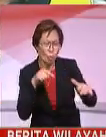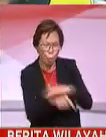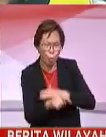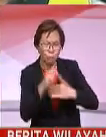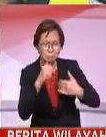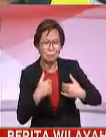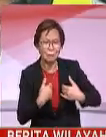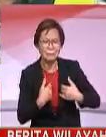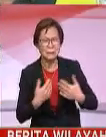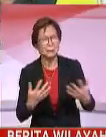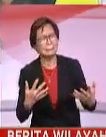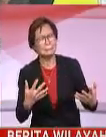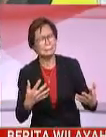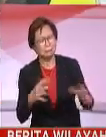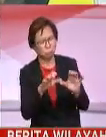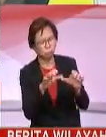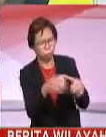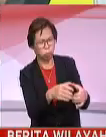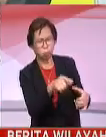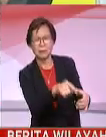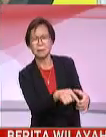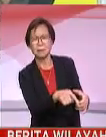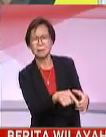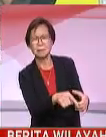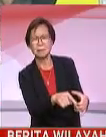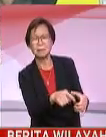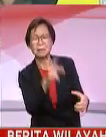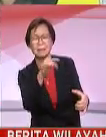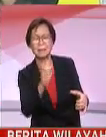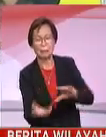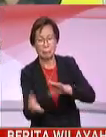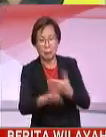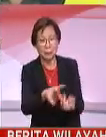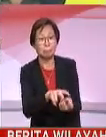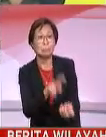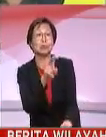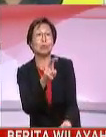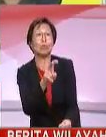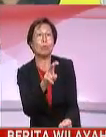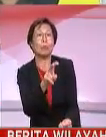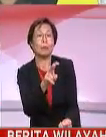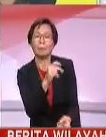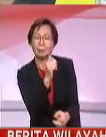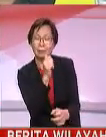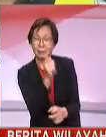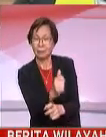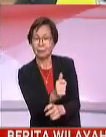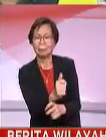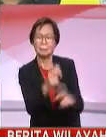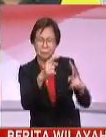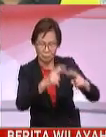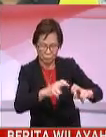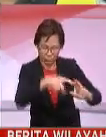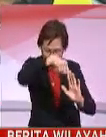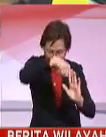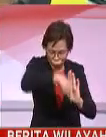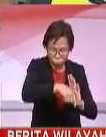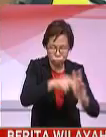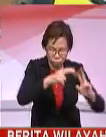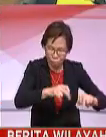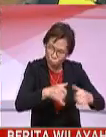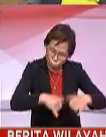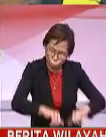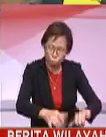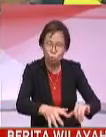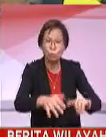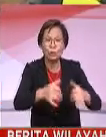So kita klasifikasikan kes ini sebagai mati mengejut dan siasatan masih lagi diteruskan untuk mengetahui